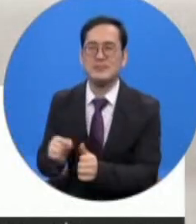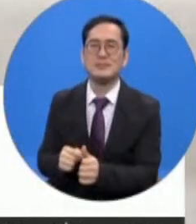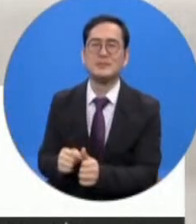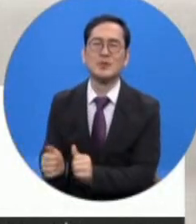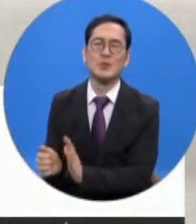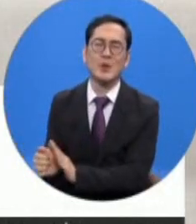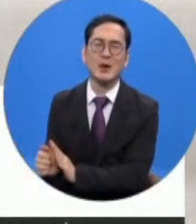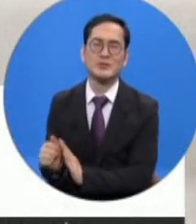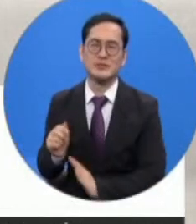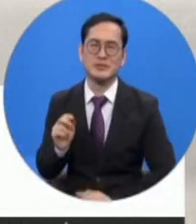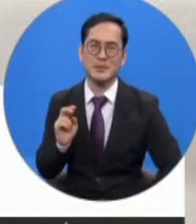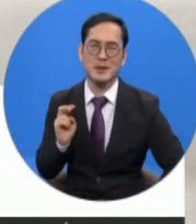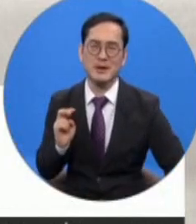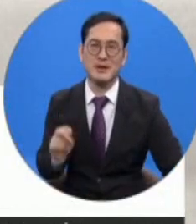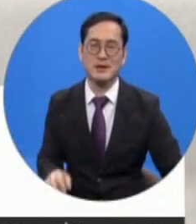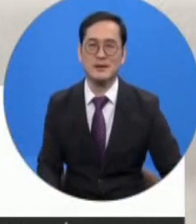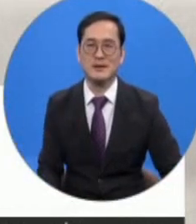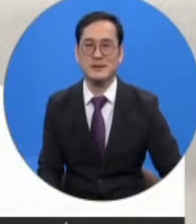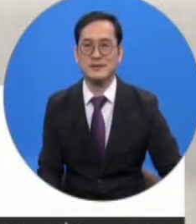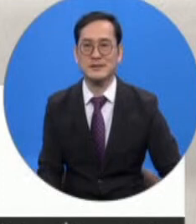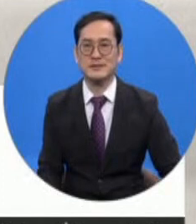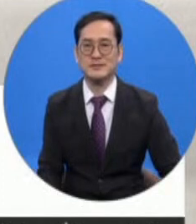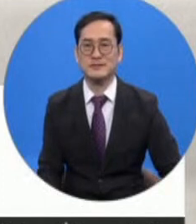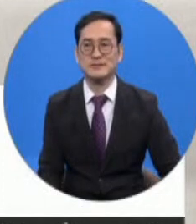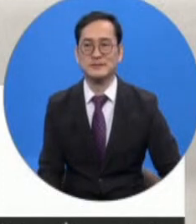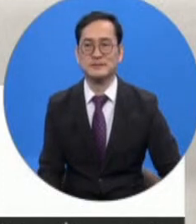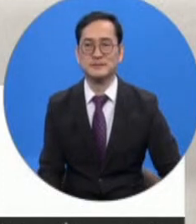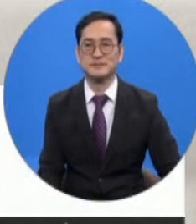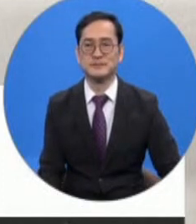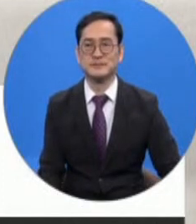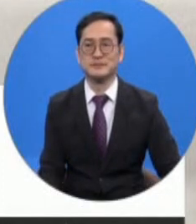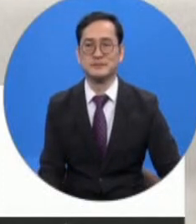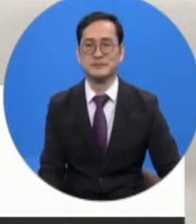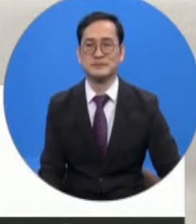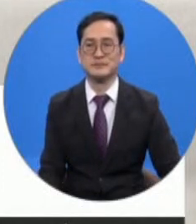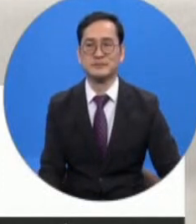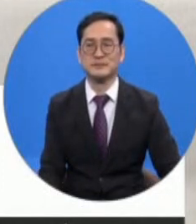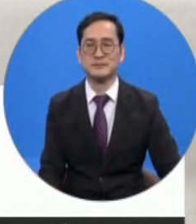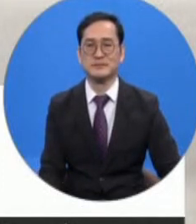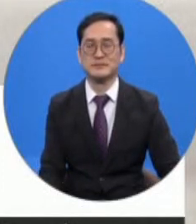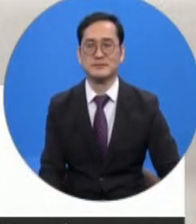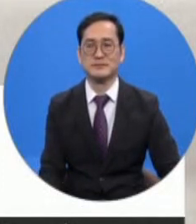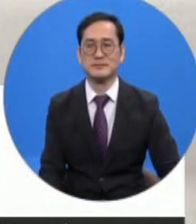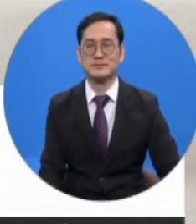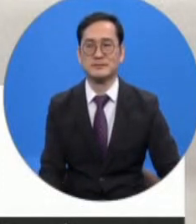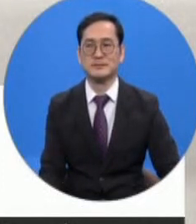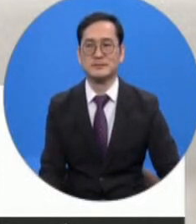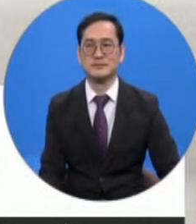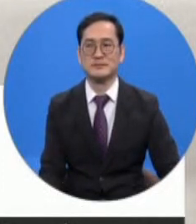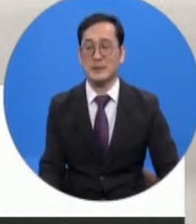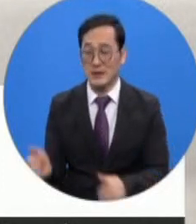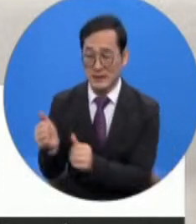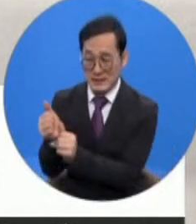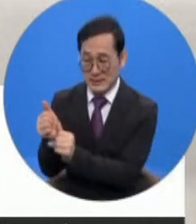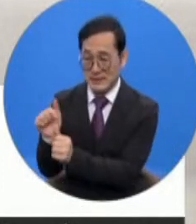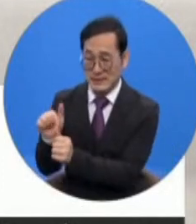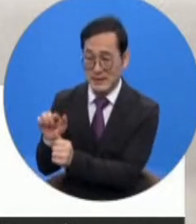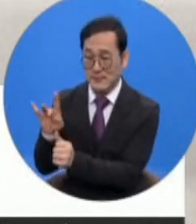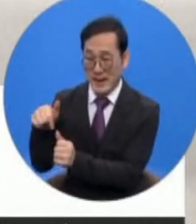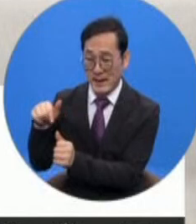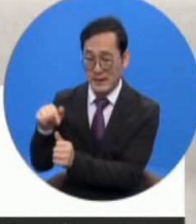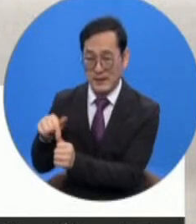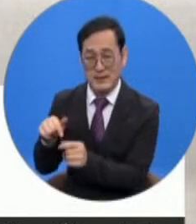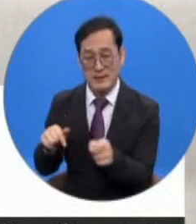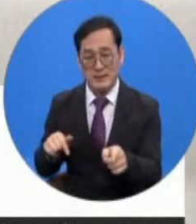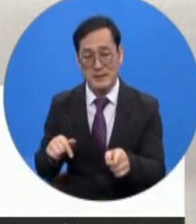만약에 진짜로 그 원희룡 그 본부장의 이야기처럼 백종선 씨가 관련이 되어 있다라고 한다면 이거 이 부분은